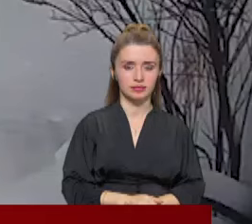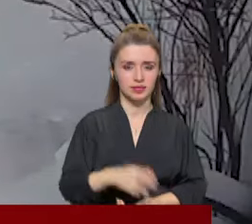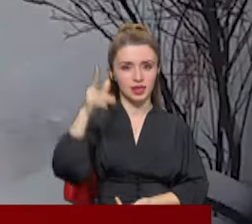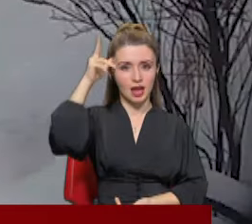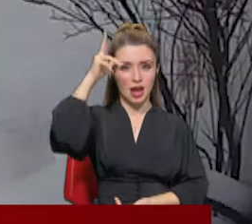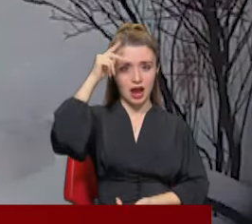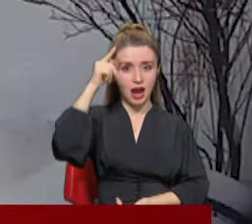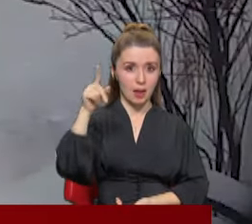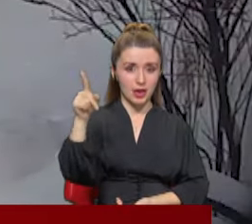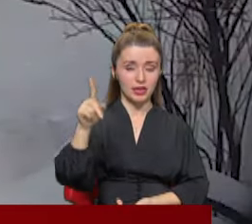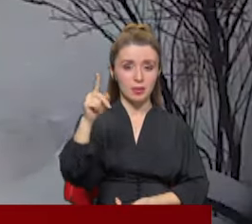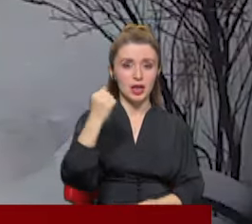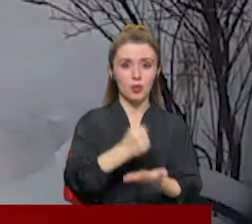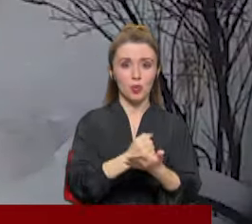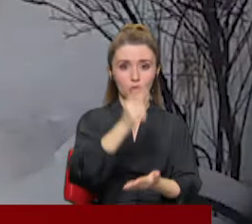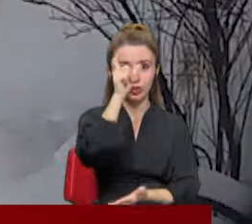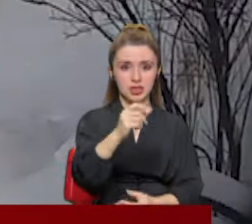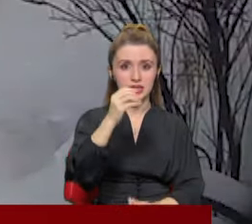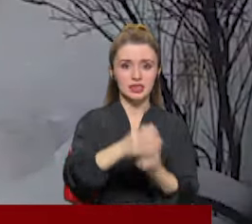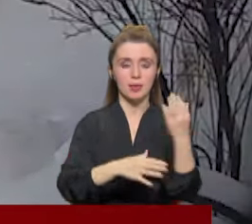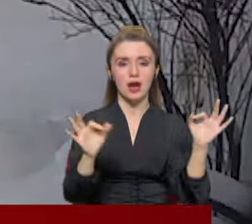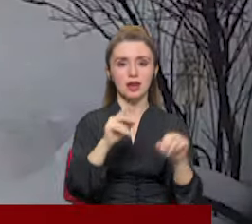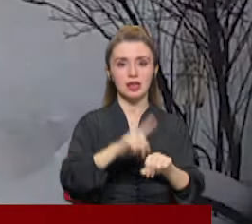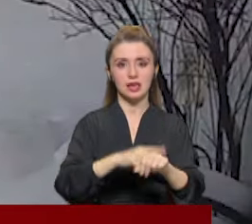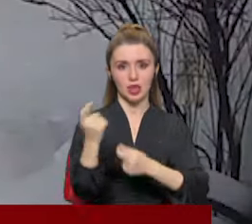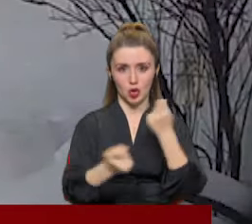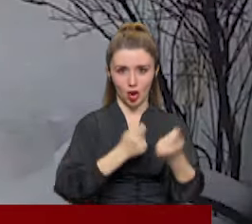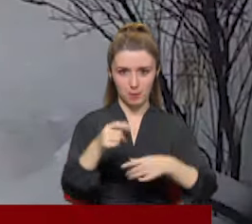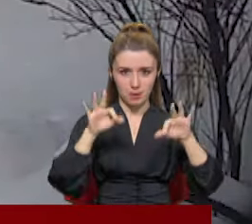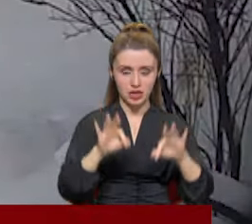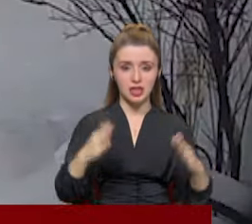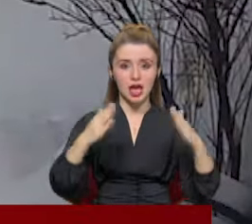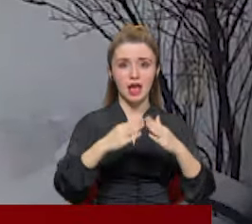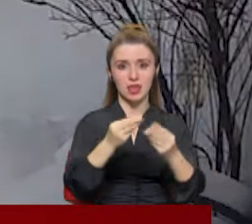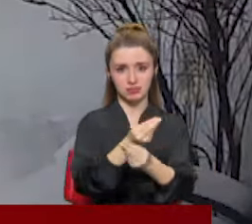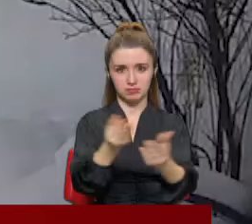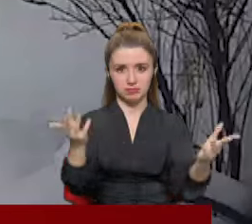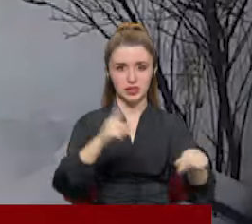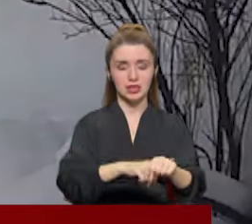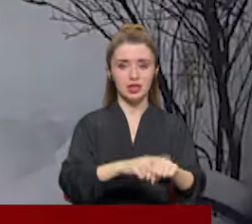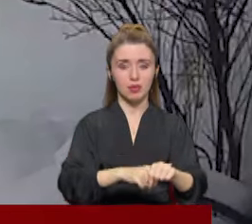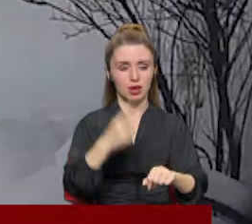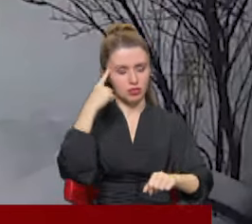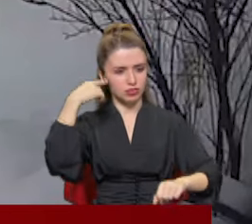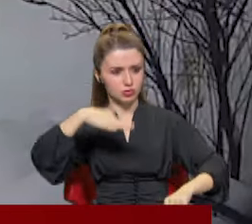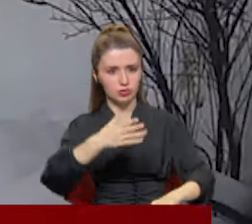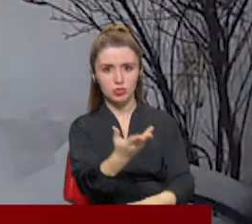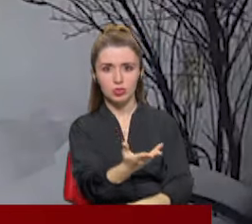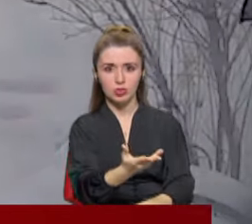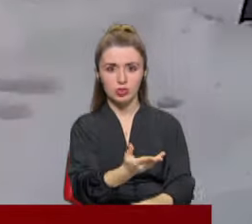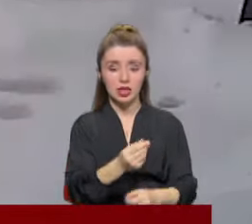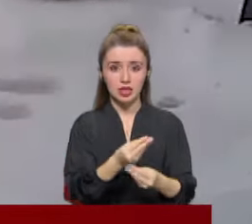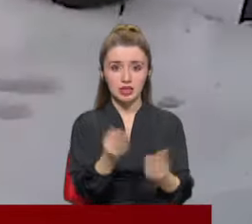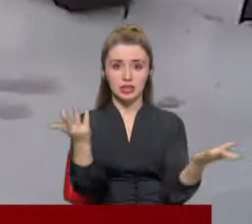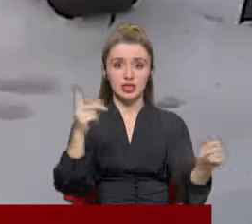Amerika Birleşik Devletleri'nde bir postacı sabah erken saatte görevliydi. Evlere postaları dağıtırken hiç beklemediği bir durum yaşadı.